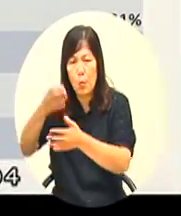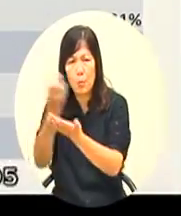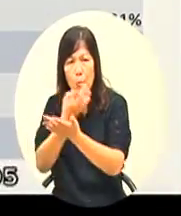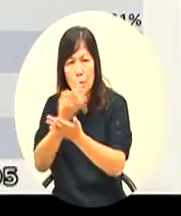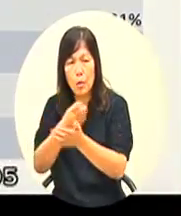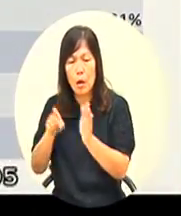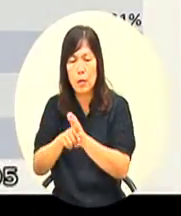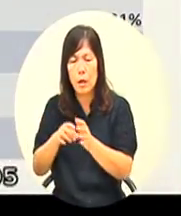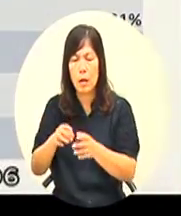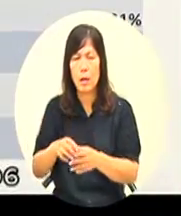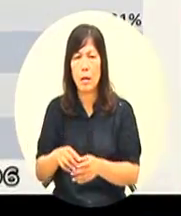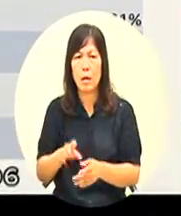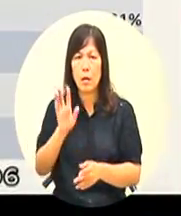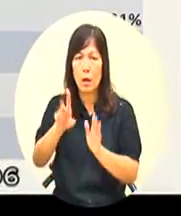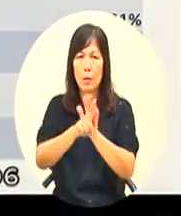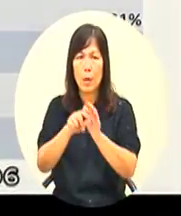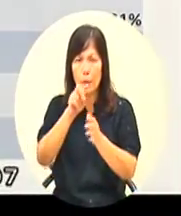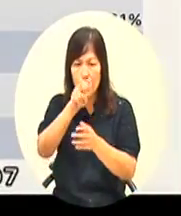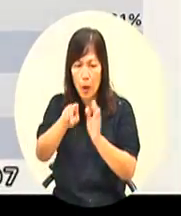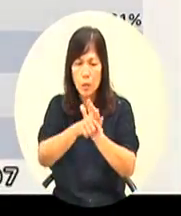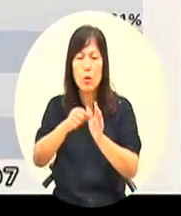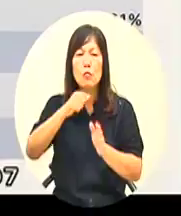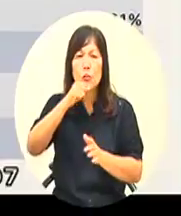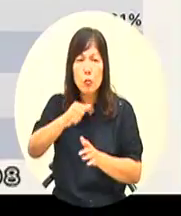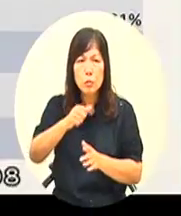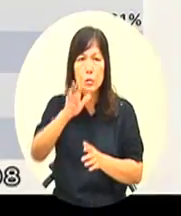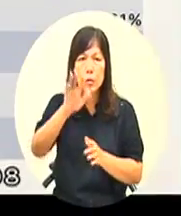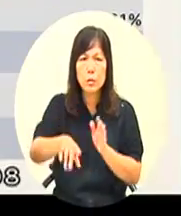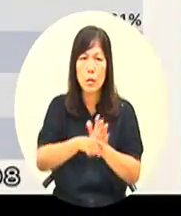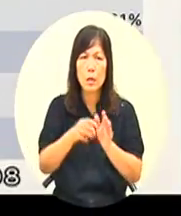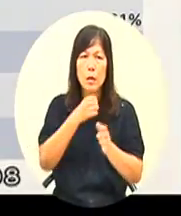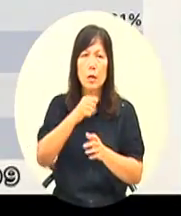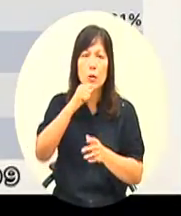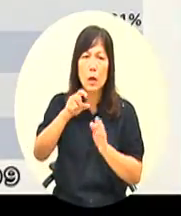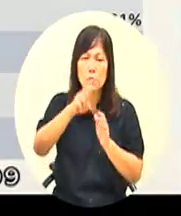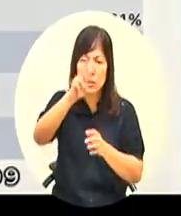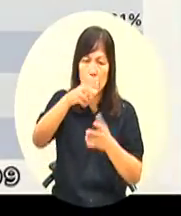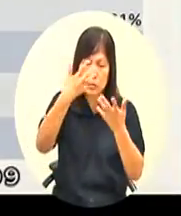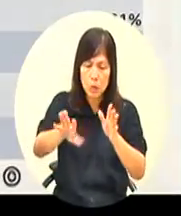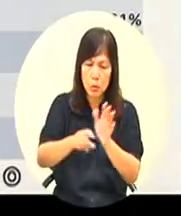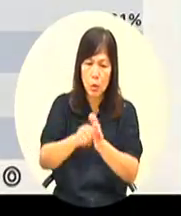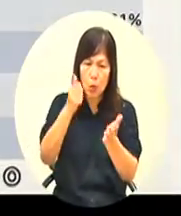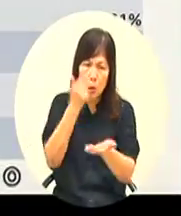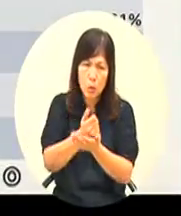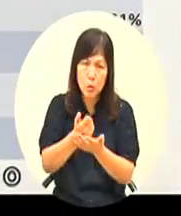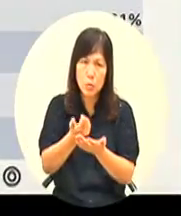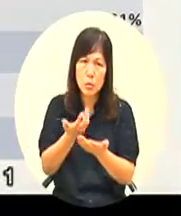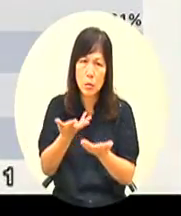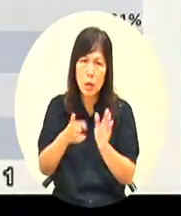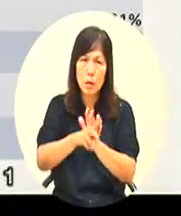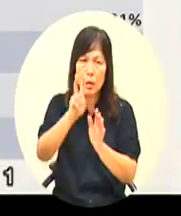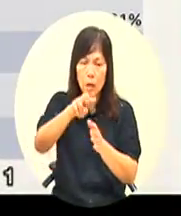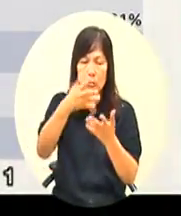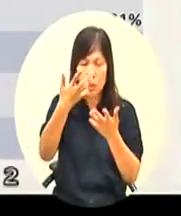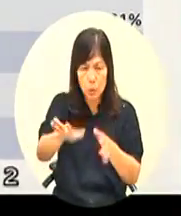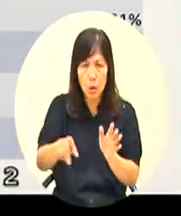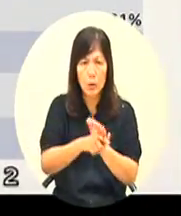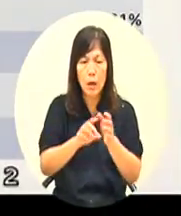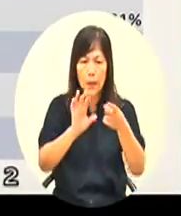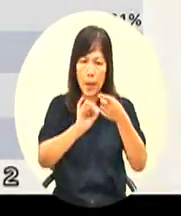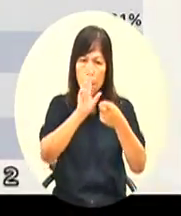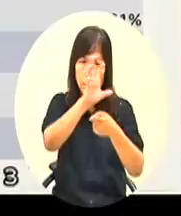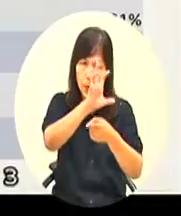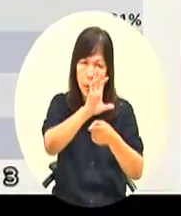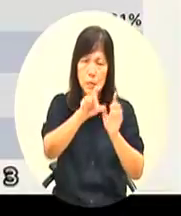应量非常的不足。你看我们5岁的哈，2000多人，那录取的哈，当然是有2000多人，有80%。